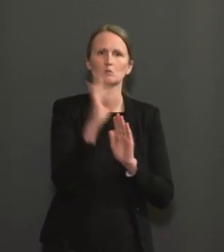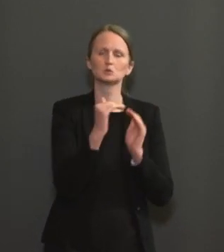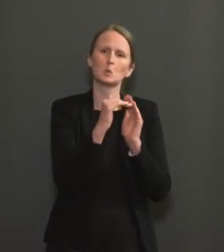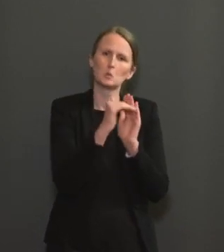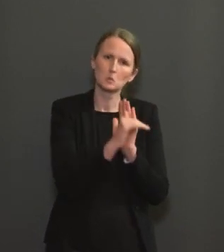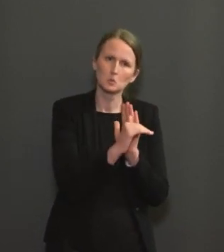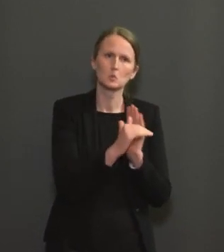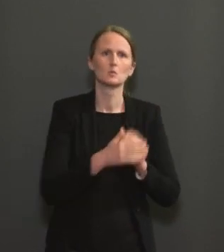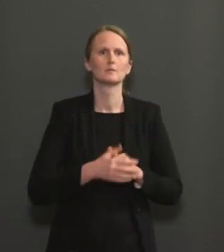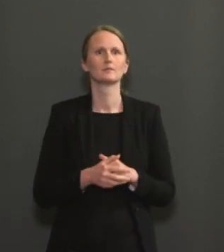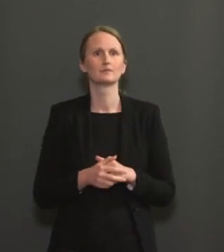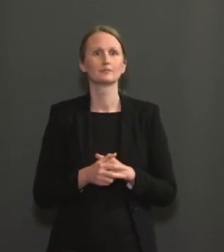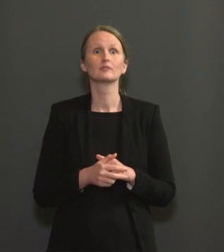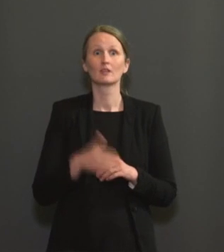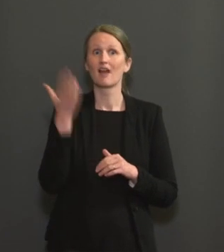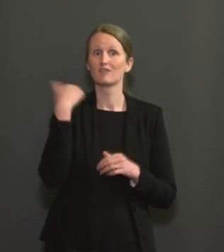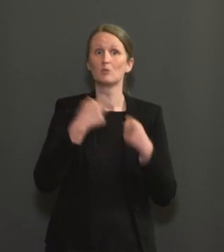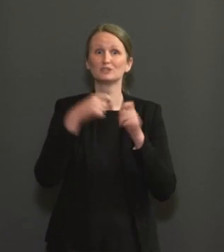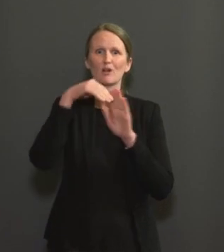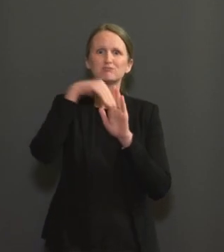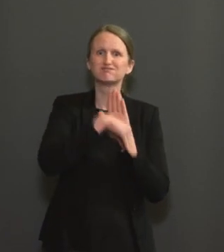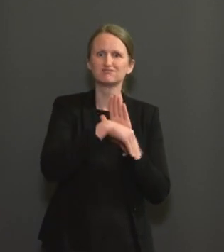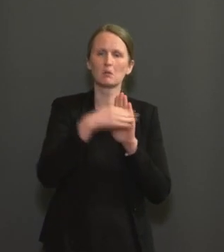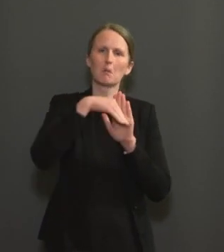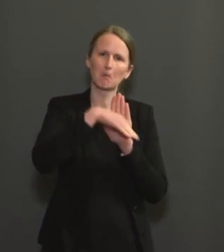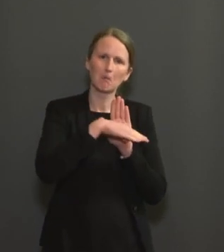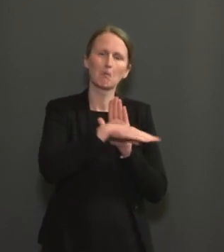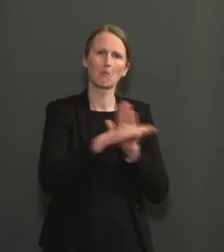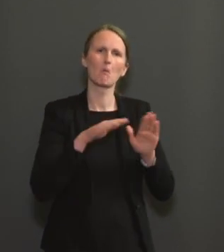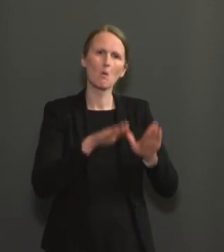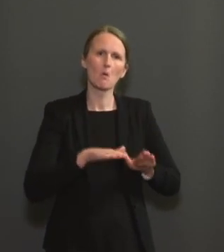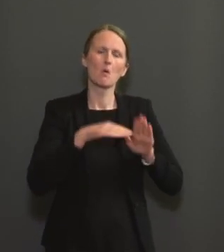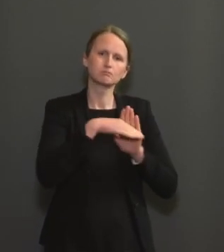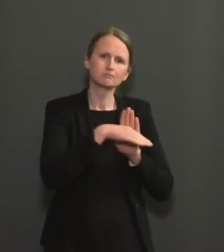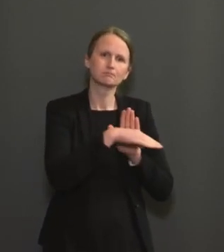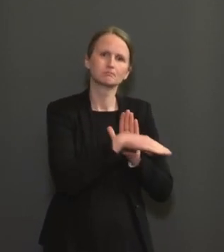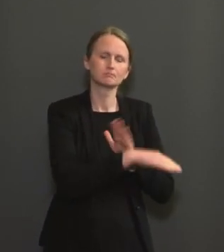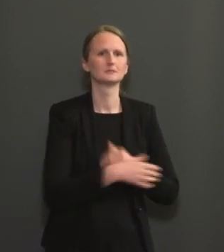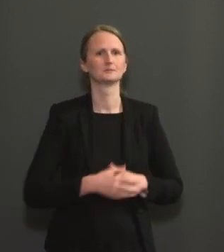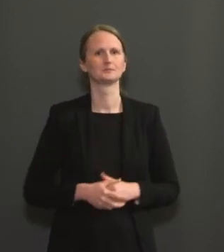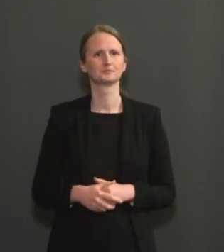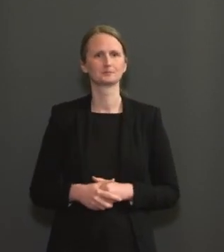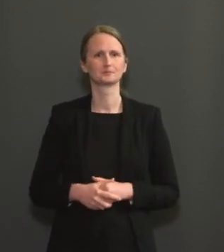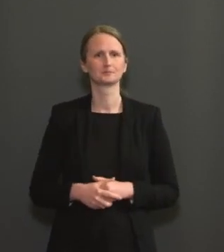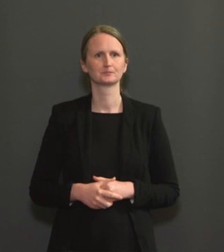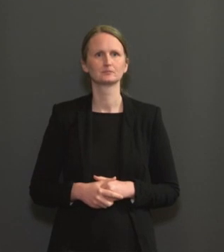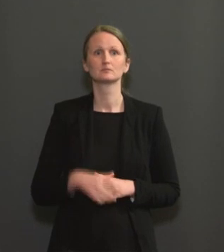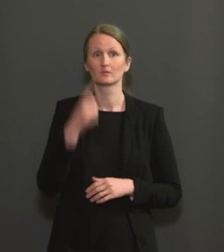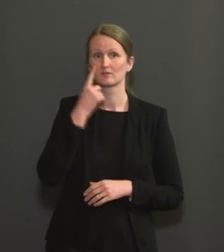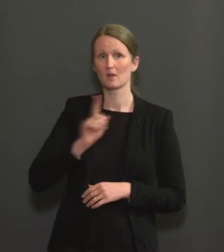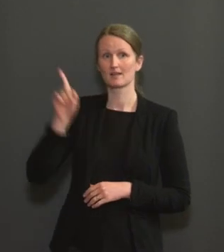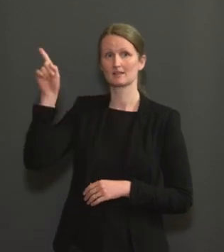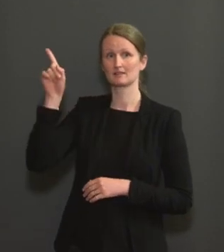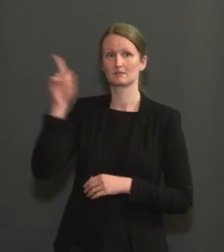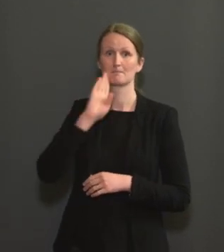moins en moins prononcée par rapport aux derniers jours. Si on voit la carte des différentes provinces, on voit que dans la